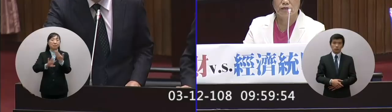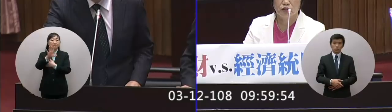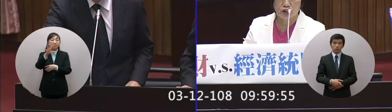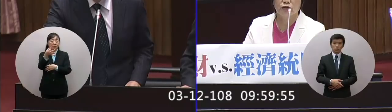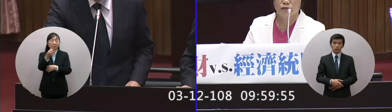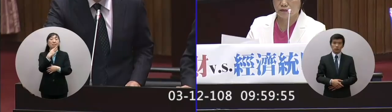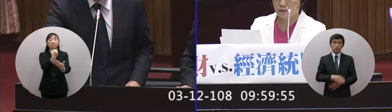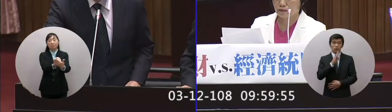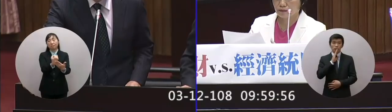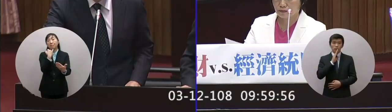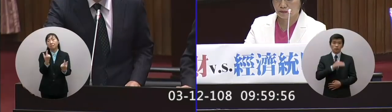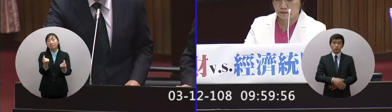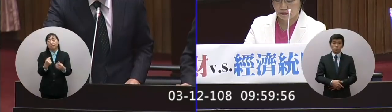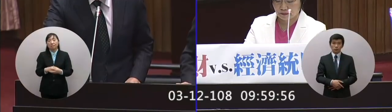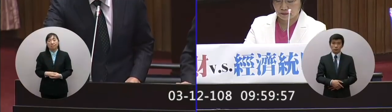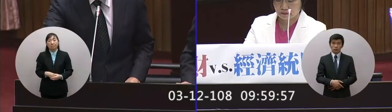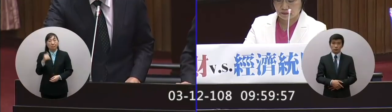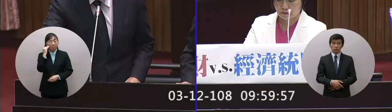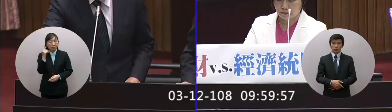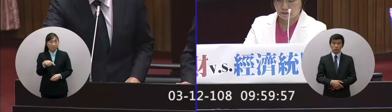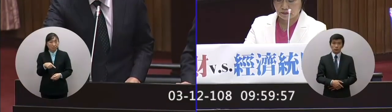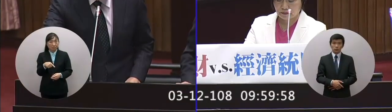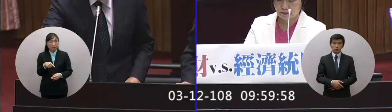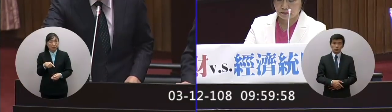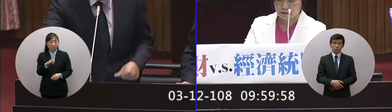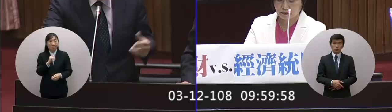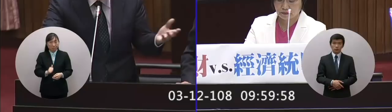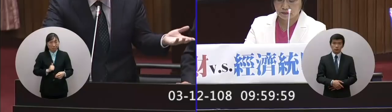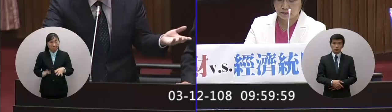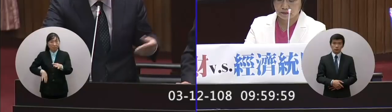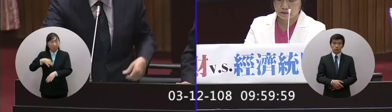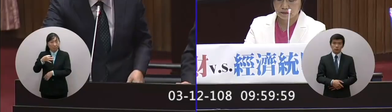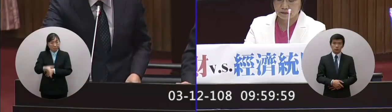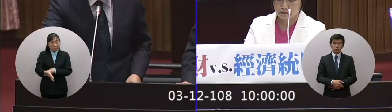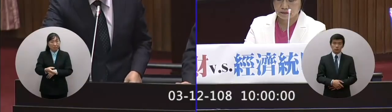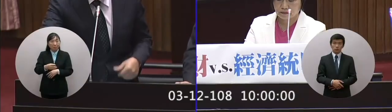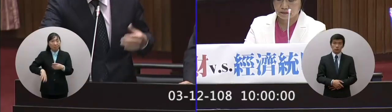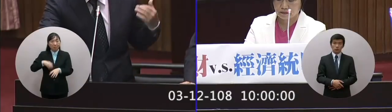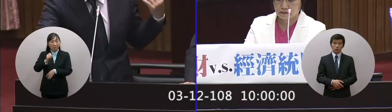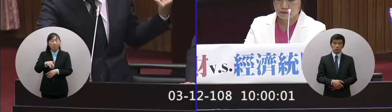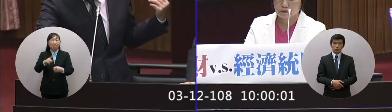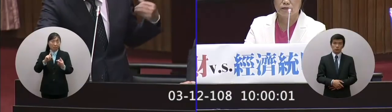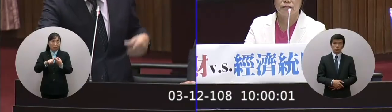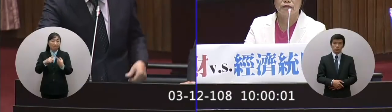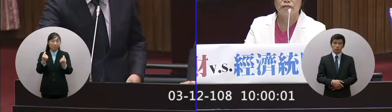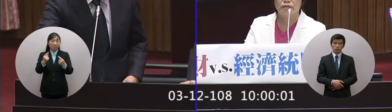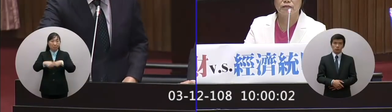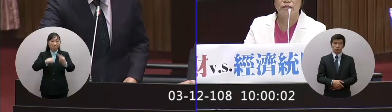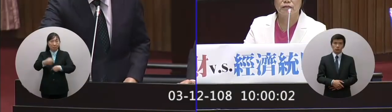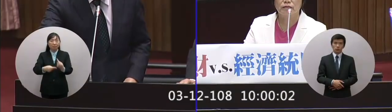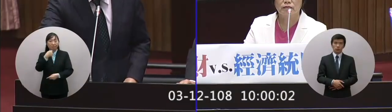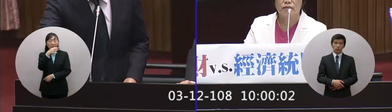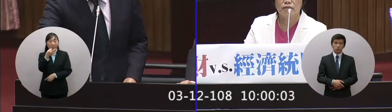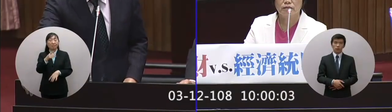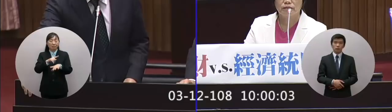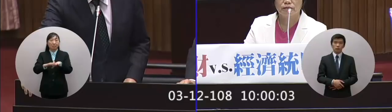存款嘛， 是。 那但是他如果要进入到实体投资，当然都要转换成台币，所以这个部分我们会跟央行做一个充分